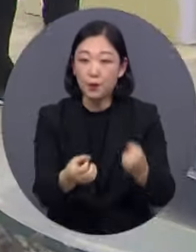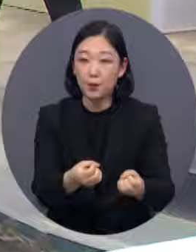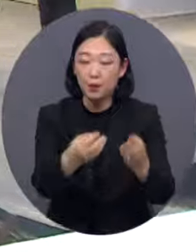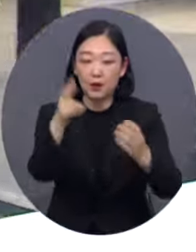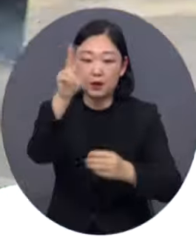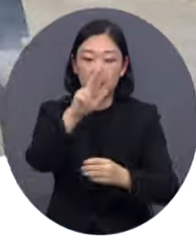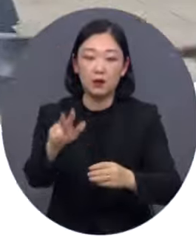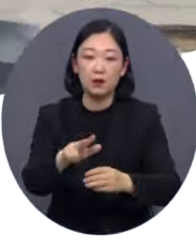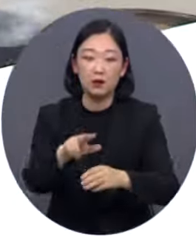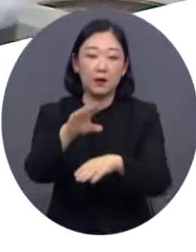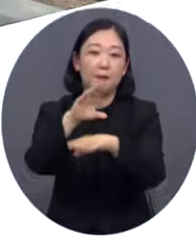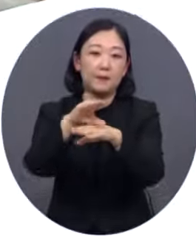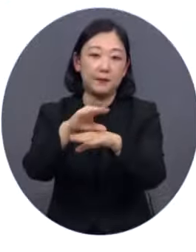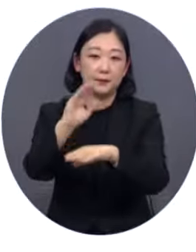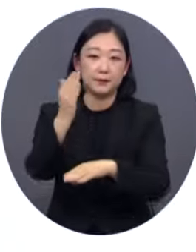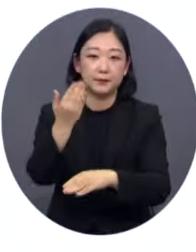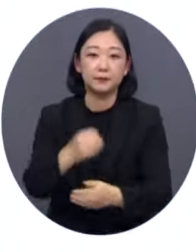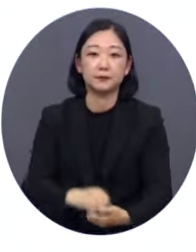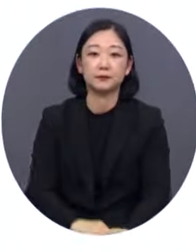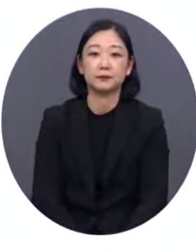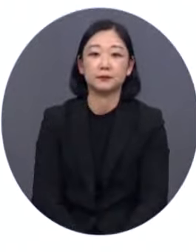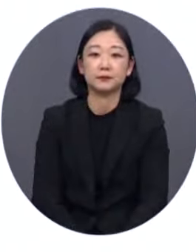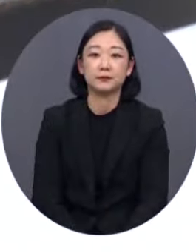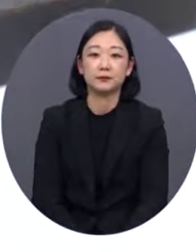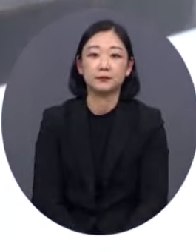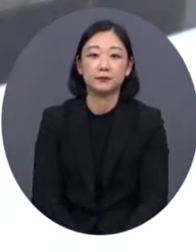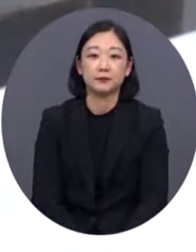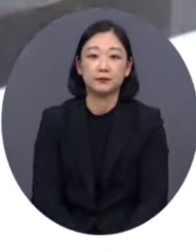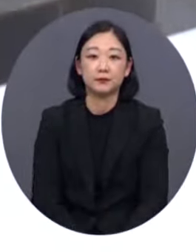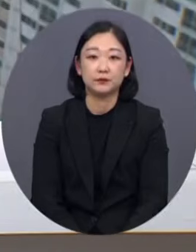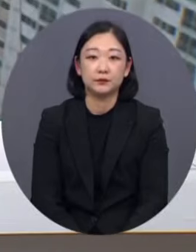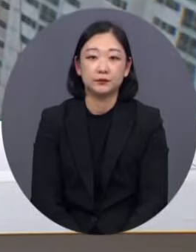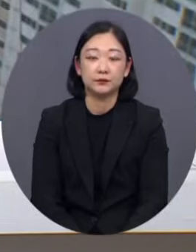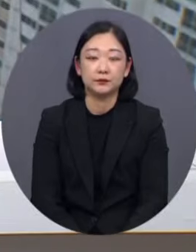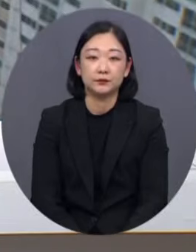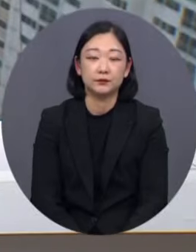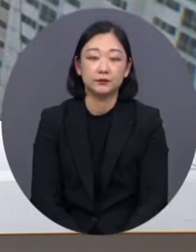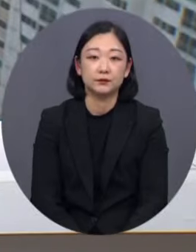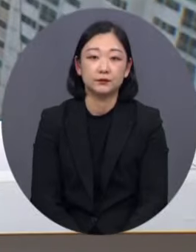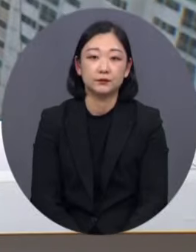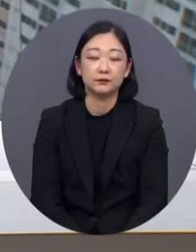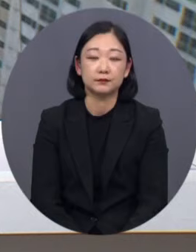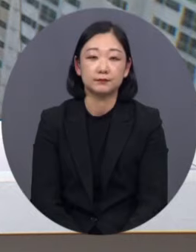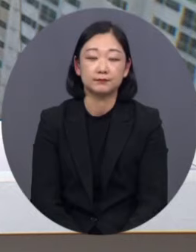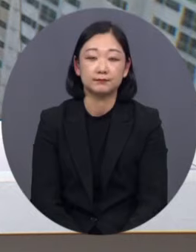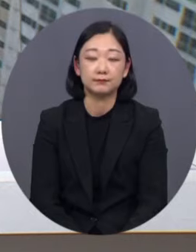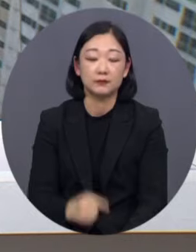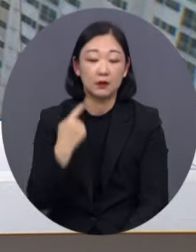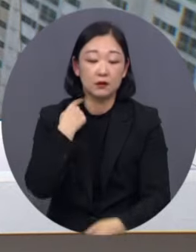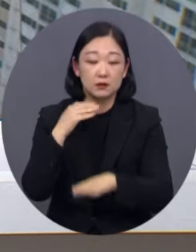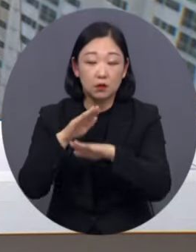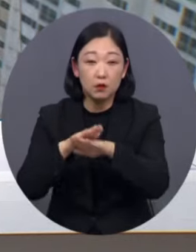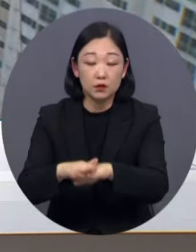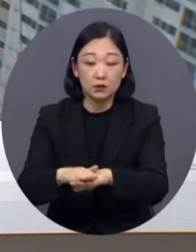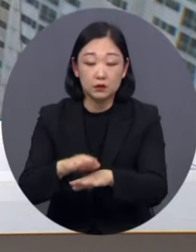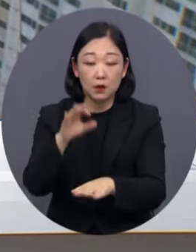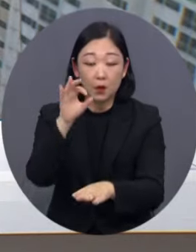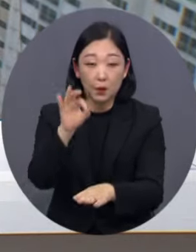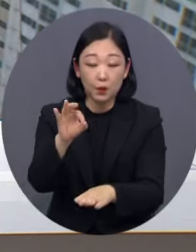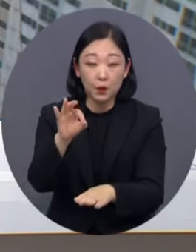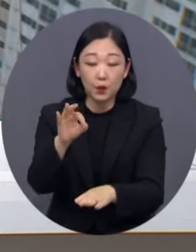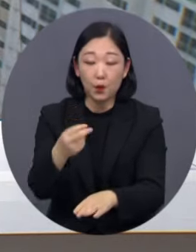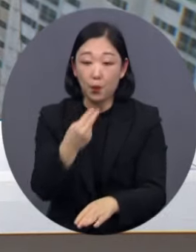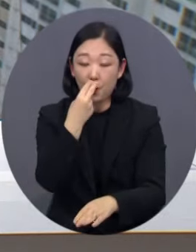전국에 생방송됩니다. 전세 보증금 반환 보증료